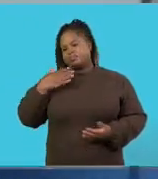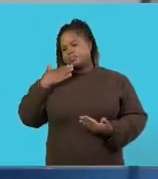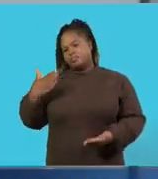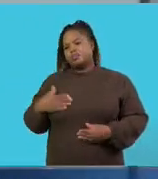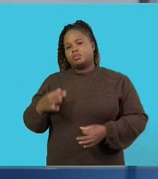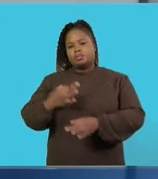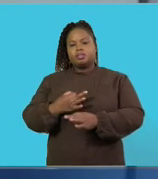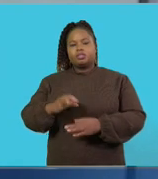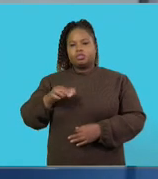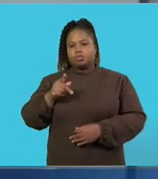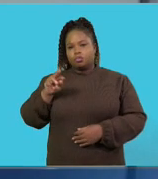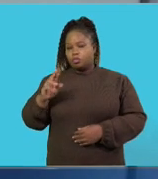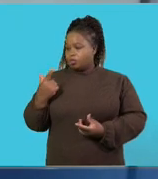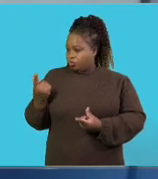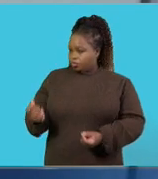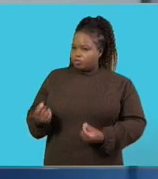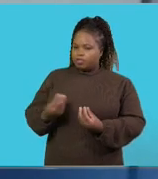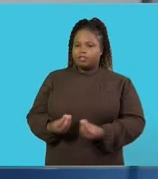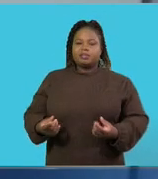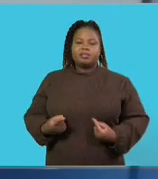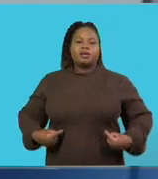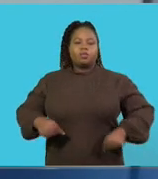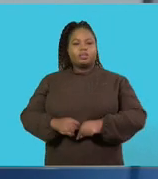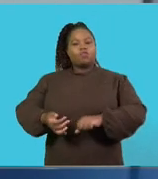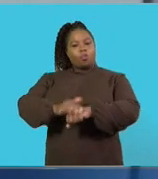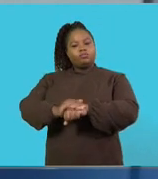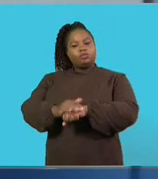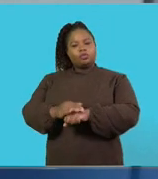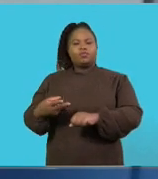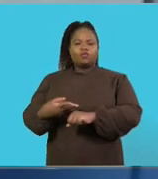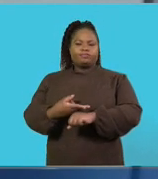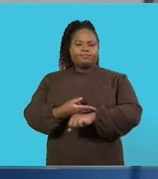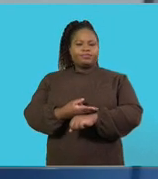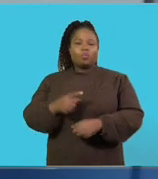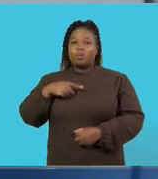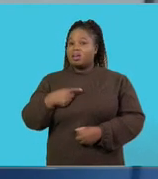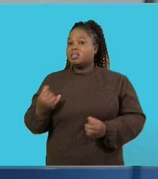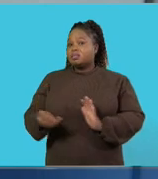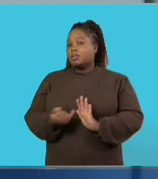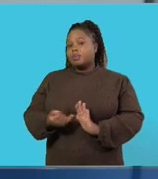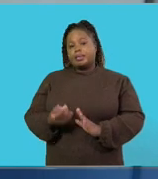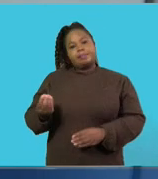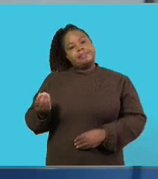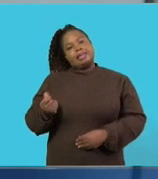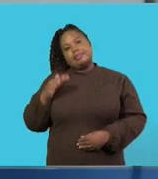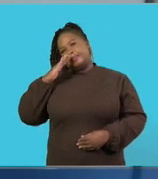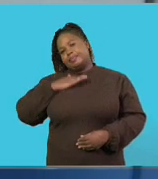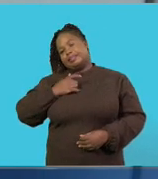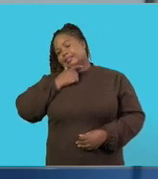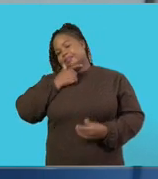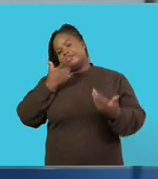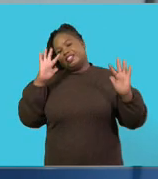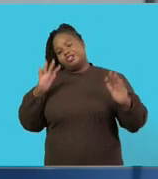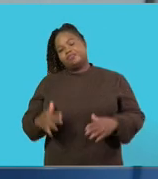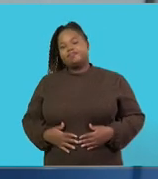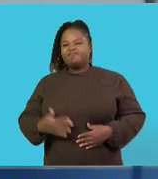ntho a re etseditseng for bana ba rona go tlo kuta gobane January ke nako e thata, ditšhelete ga diyo di fedile ka December. So re a